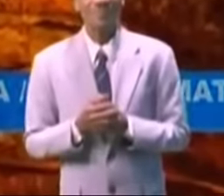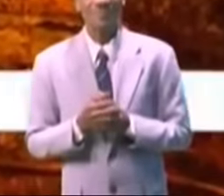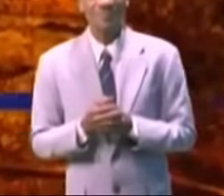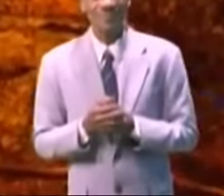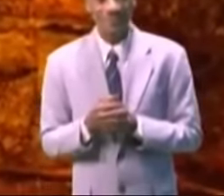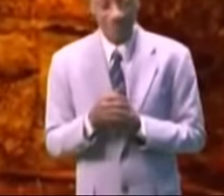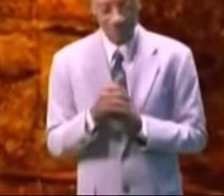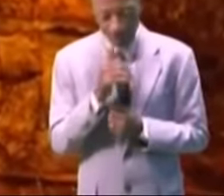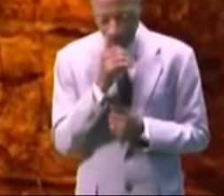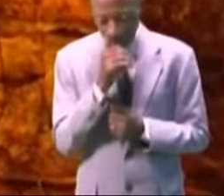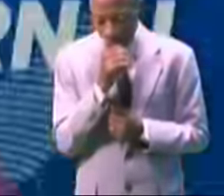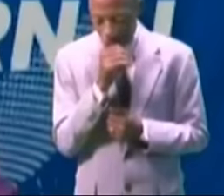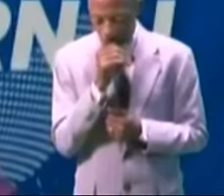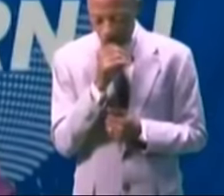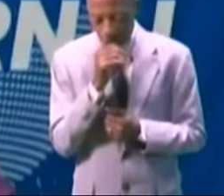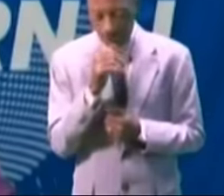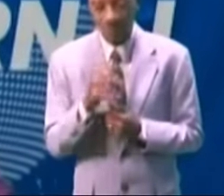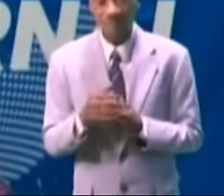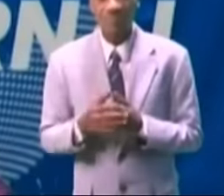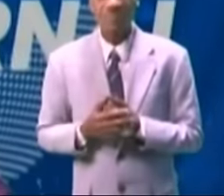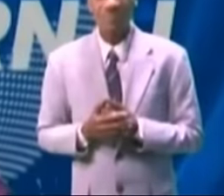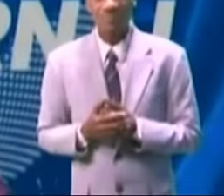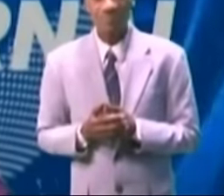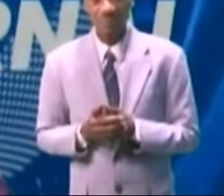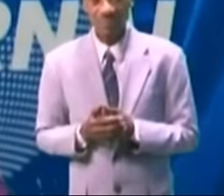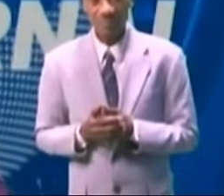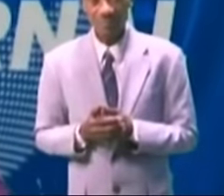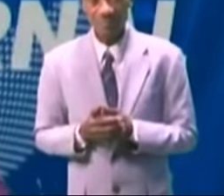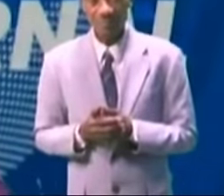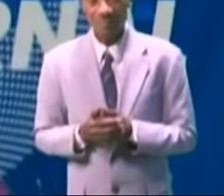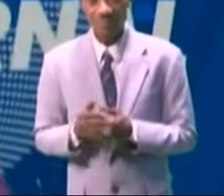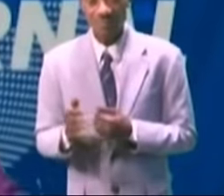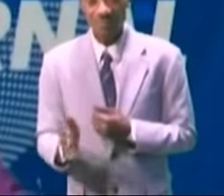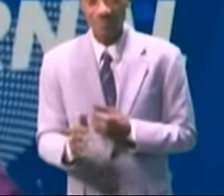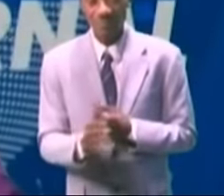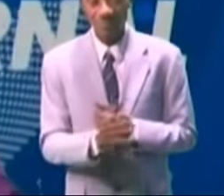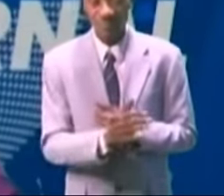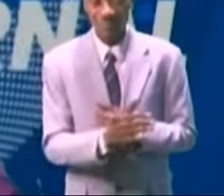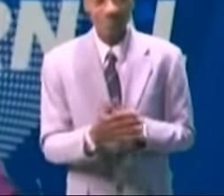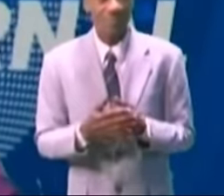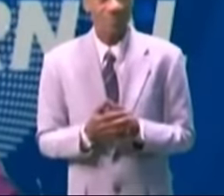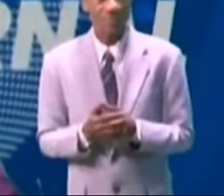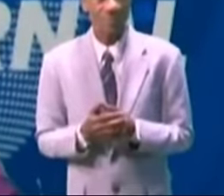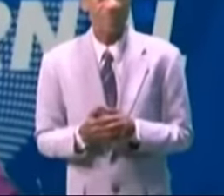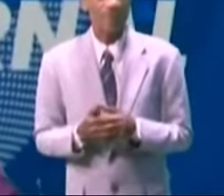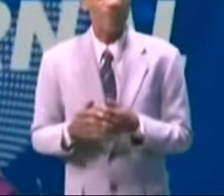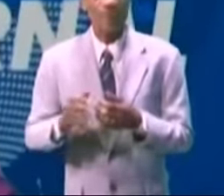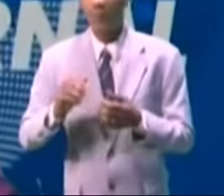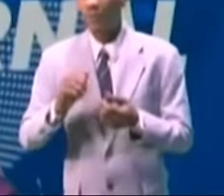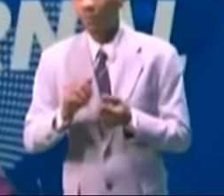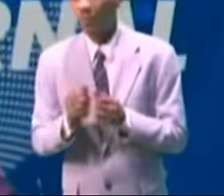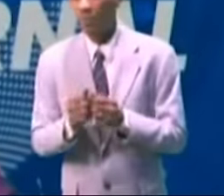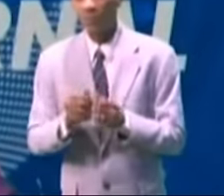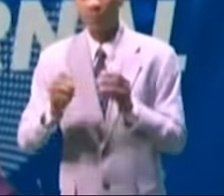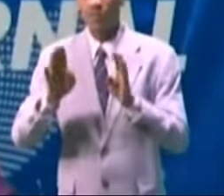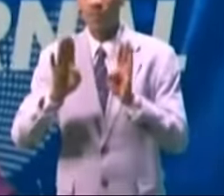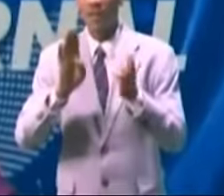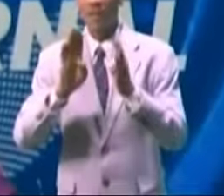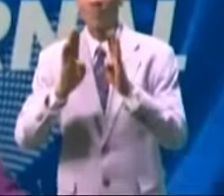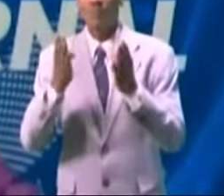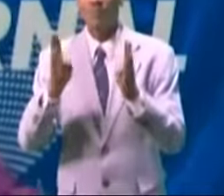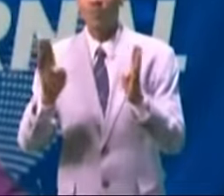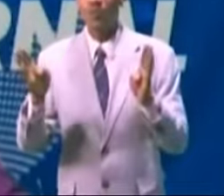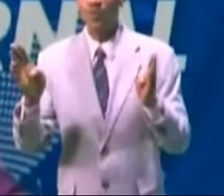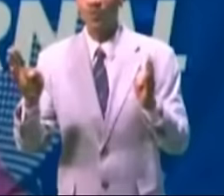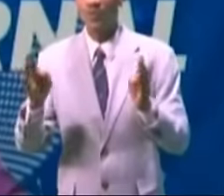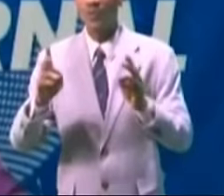pour éviter les pires. Environnement à présent avec le projet sur la protection de la biodiversité congolaise ont été